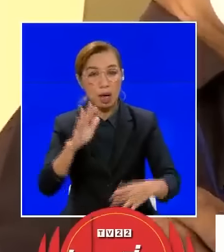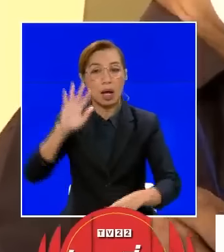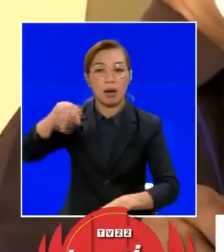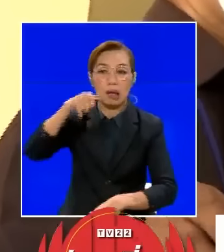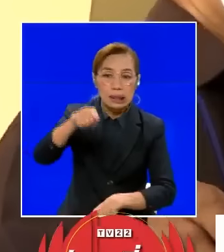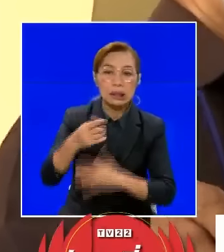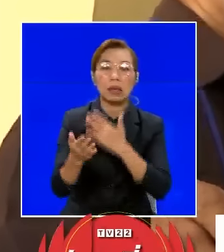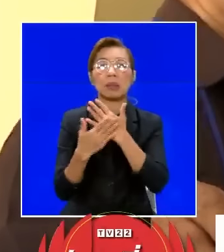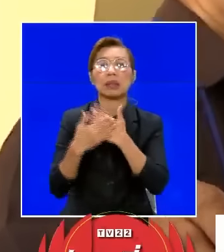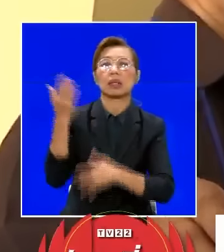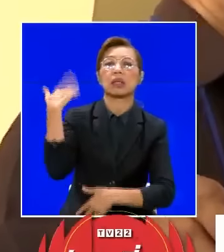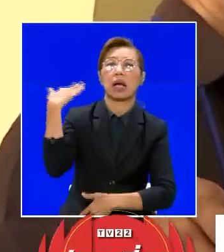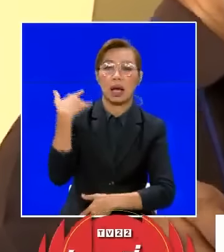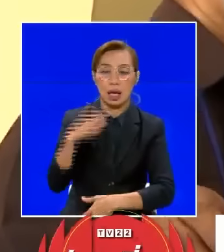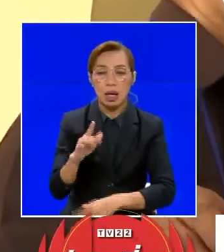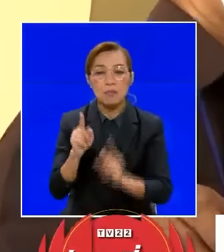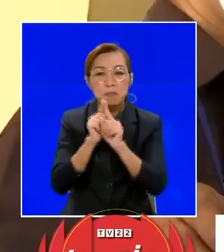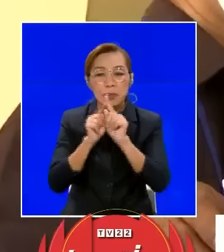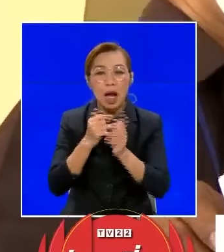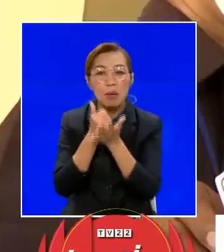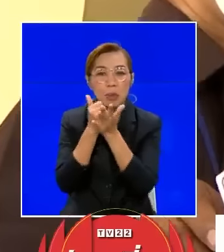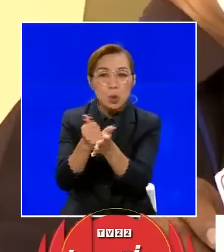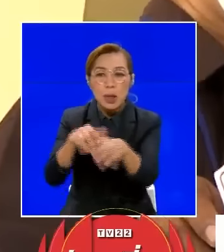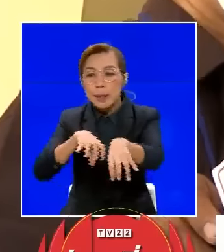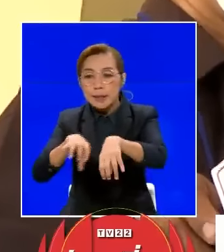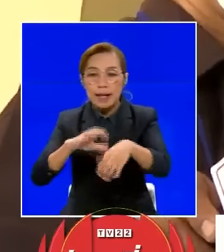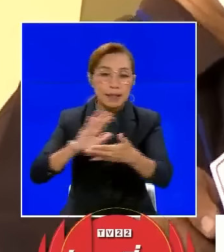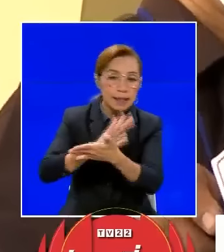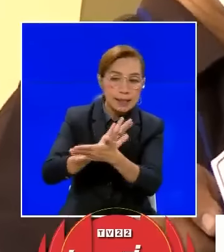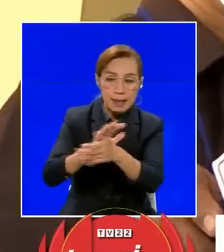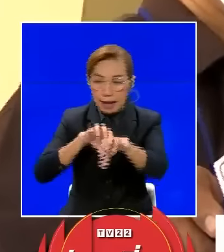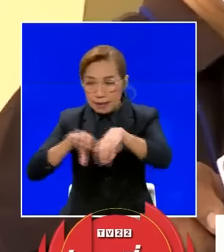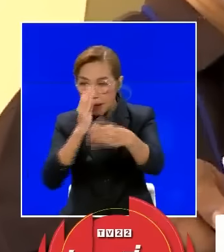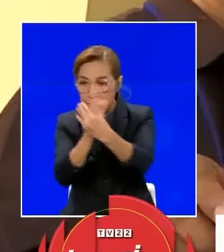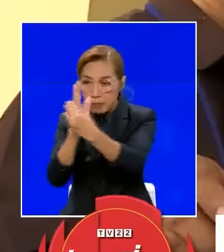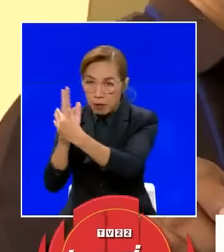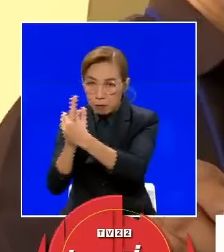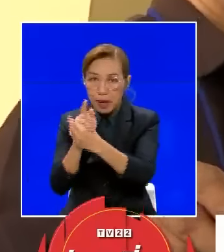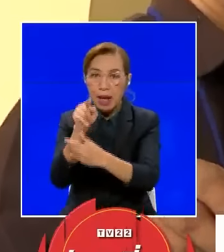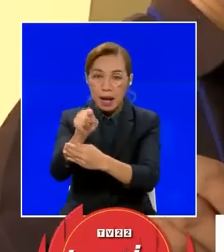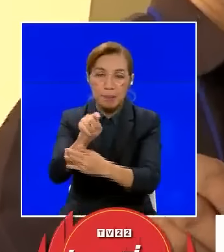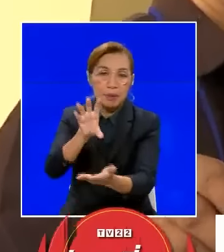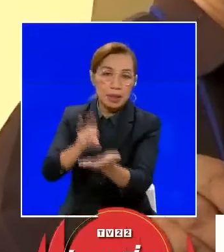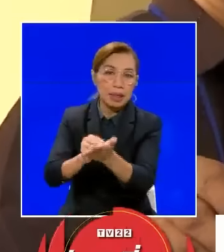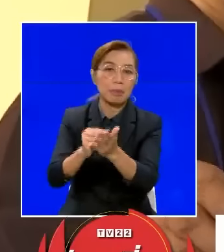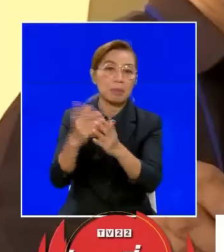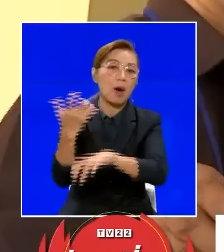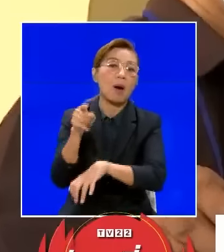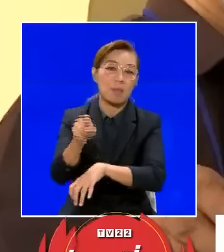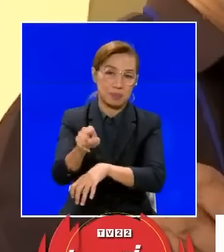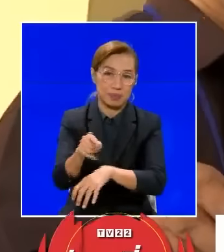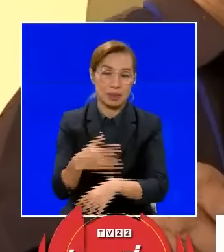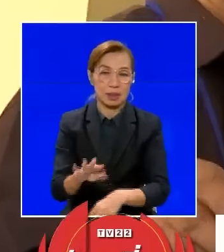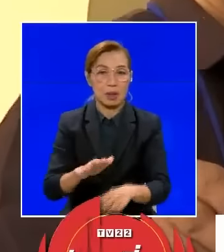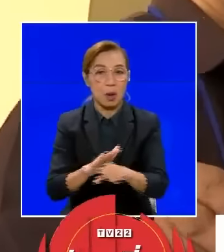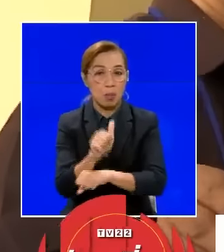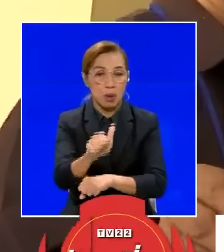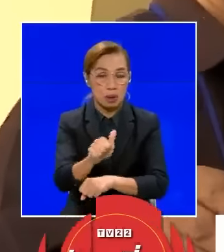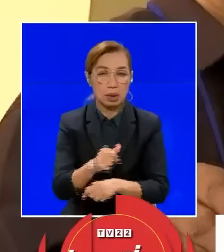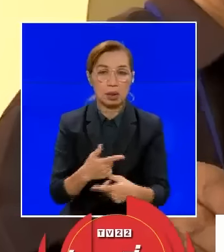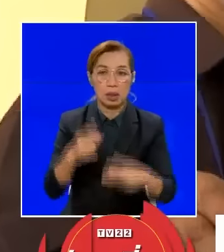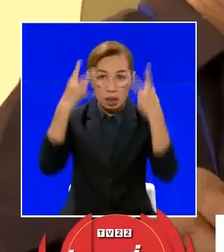การจัดเข้าระบบไอทีนะคะท่านนายกรัฐมนตรีเศรษฐารู้ข่าวว่าเนี่ยก็ท่านวิษณุเนี่ยจะมาช่วยง